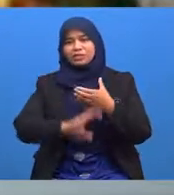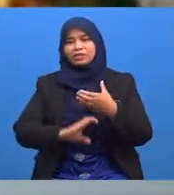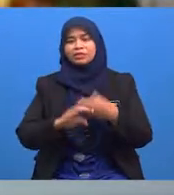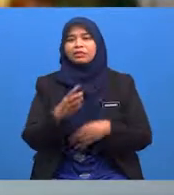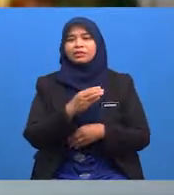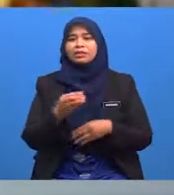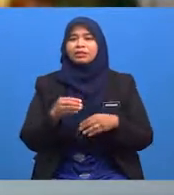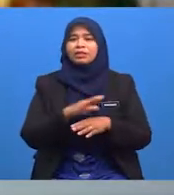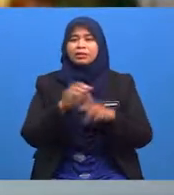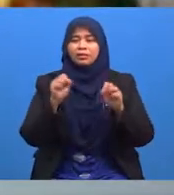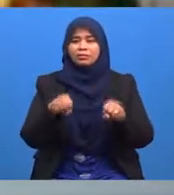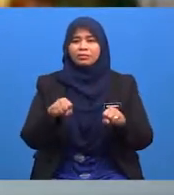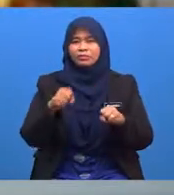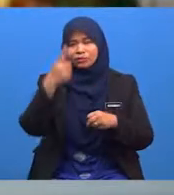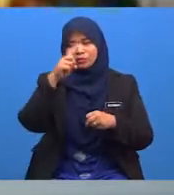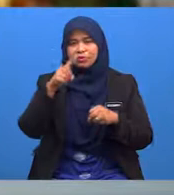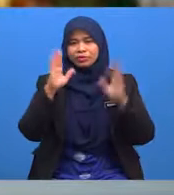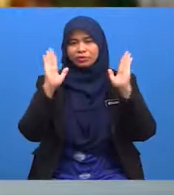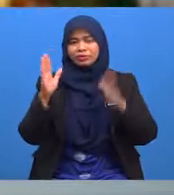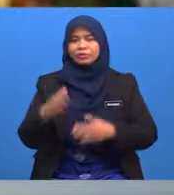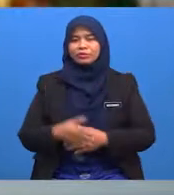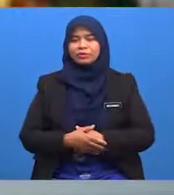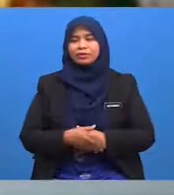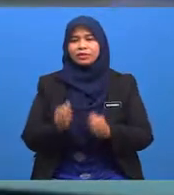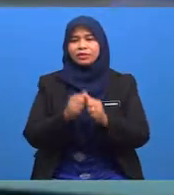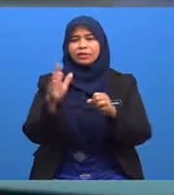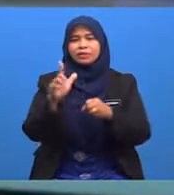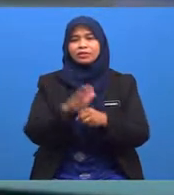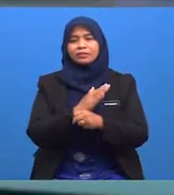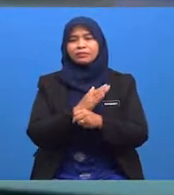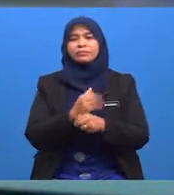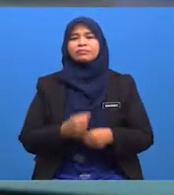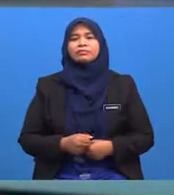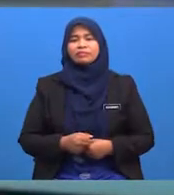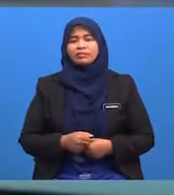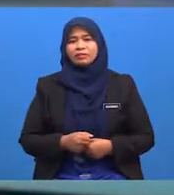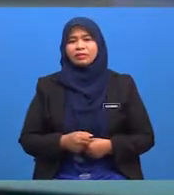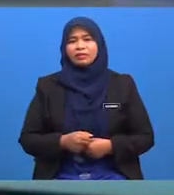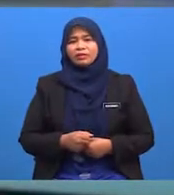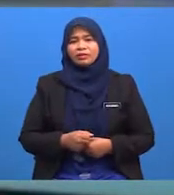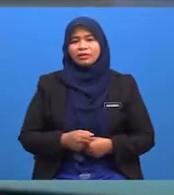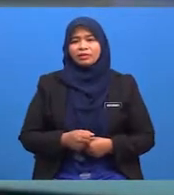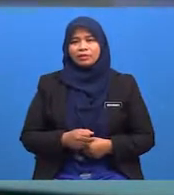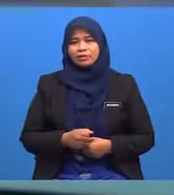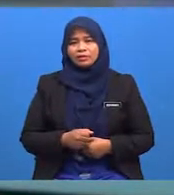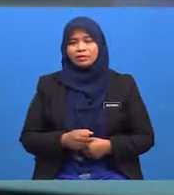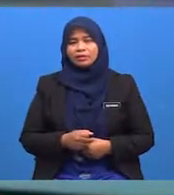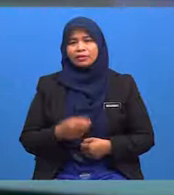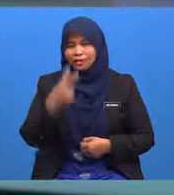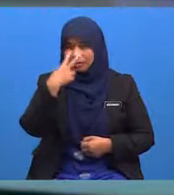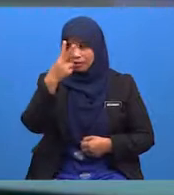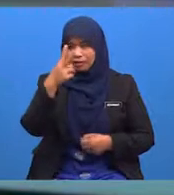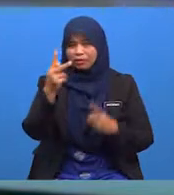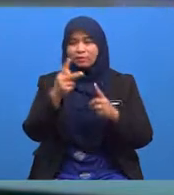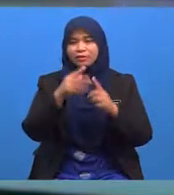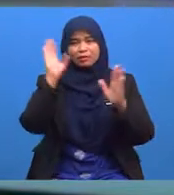itu untuk melaksanakan ibadat secara sempurna. Masya Allah, murid-murid semua. Melihat